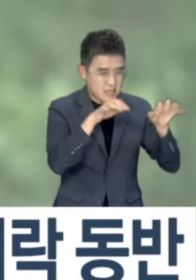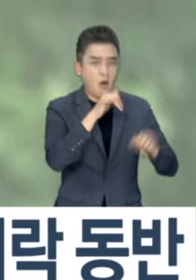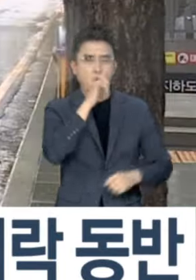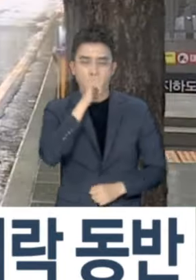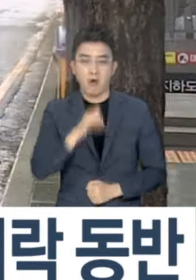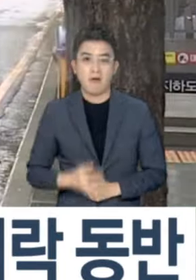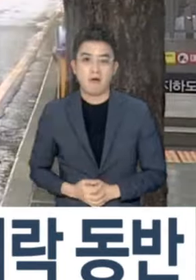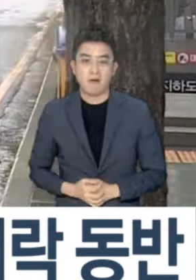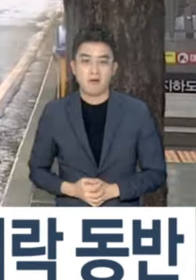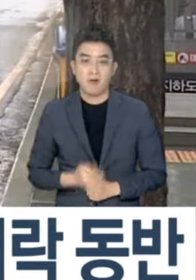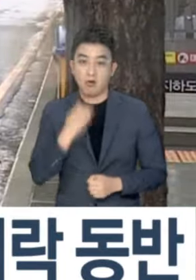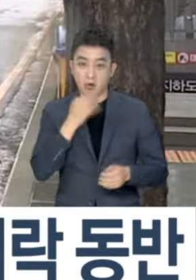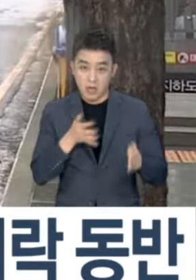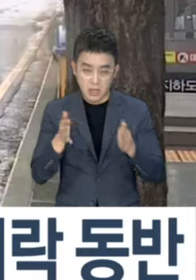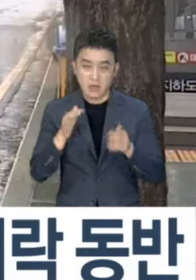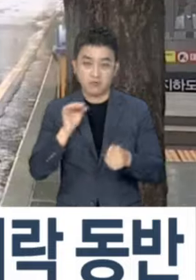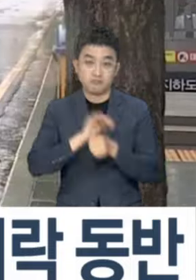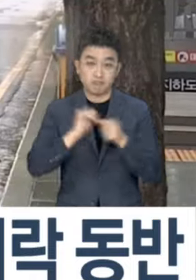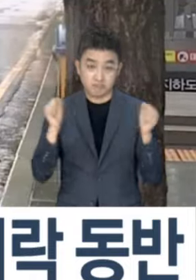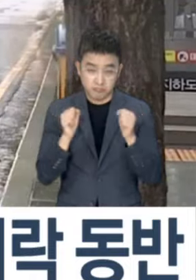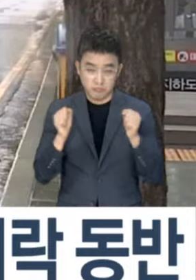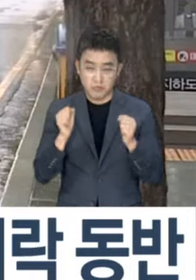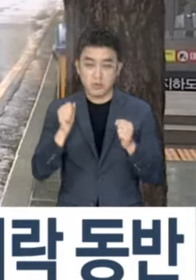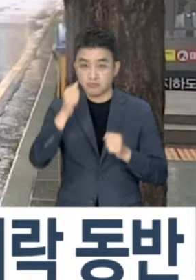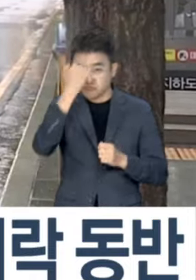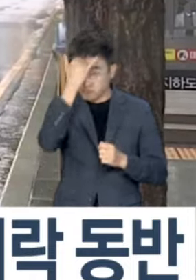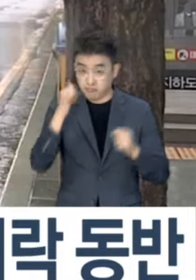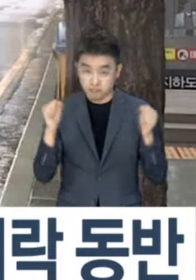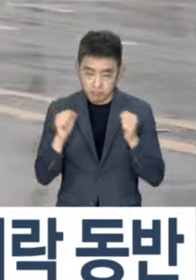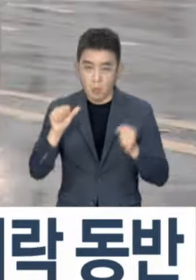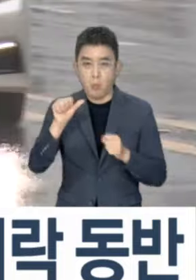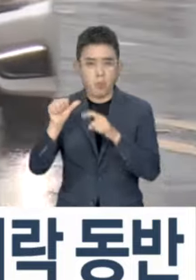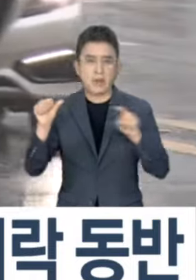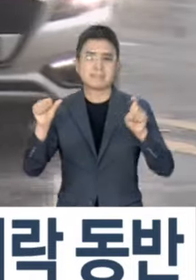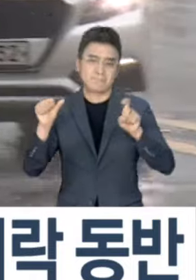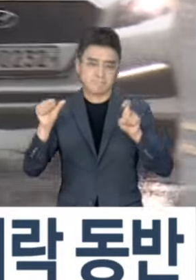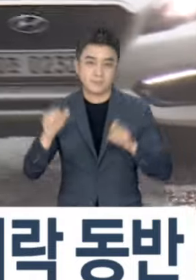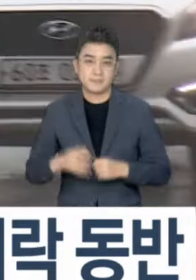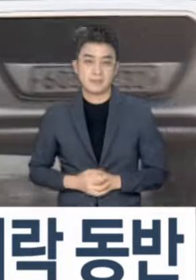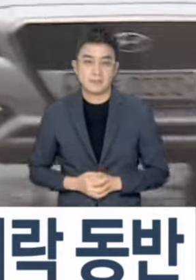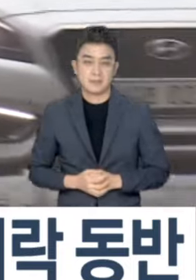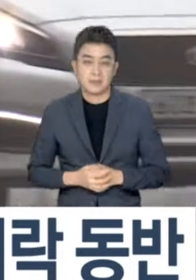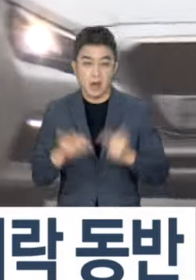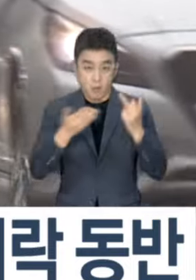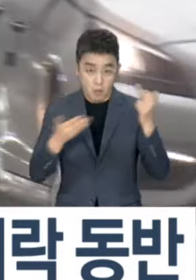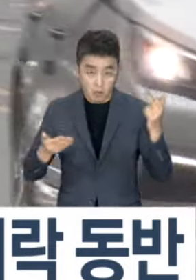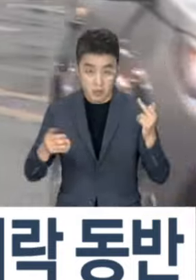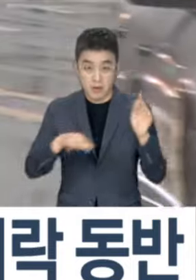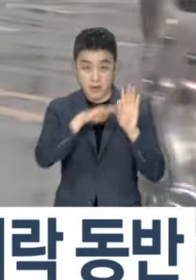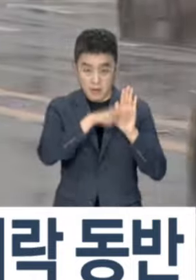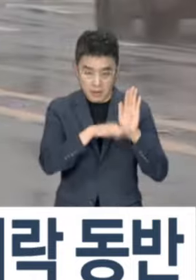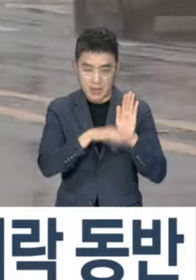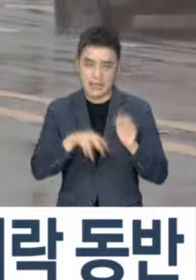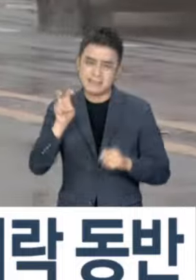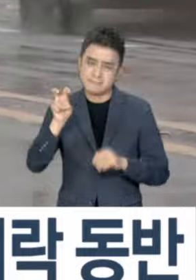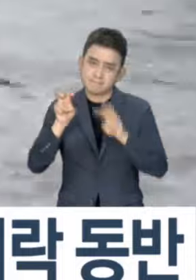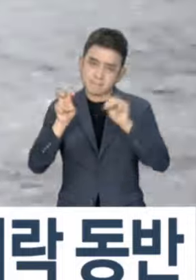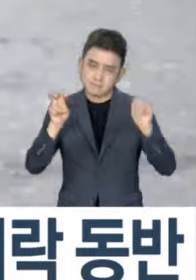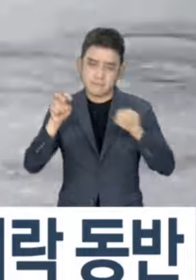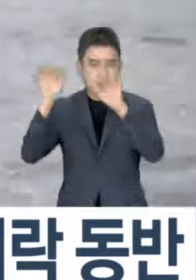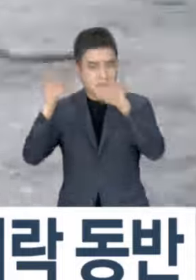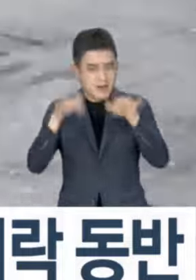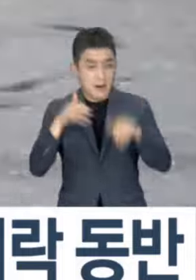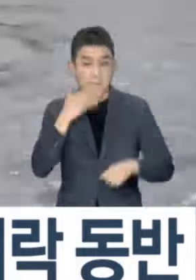있습니다. 경기 동부와 충북 북부엔 5에서 10mm, 강원과 영남엔 20mm 안팎의 강수량이